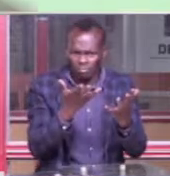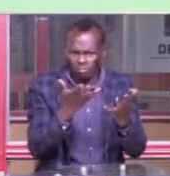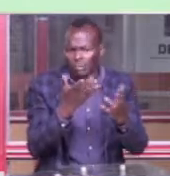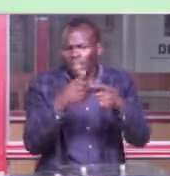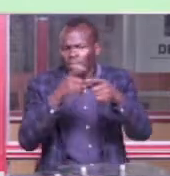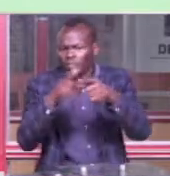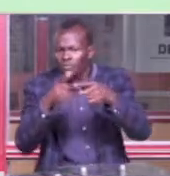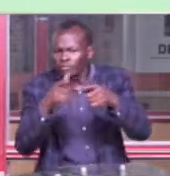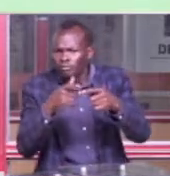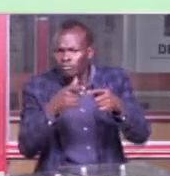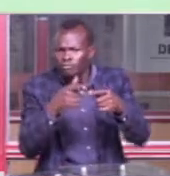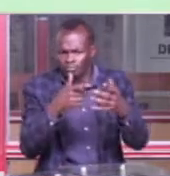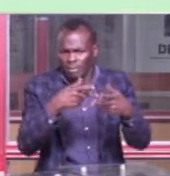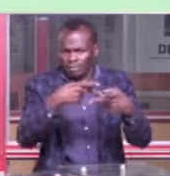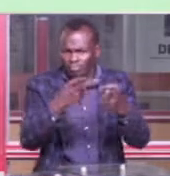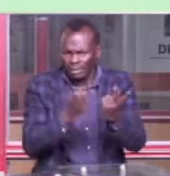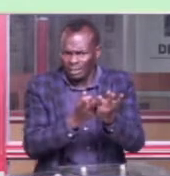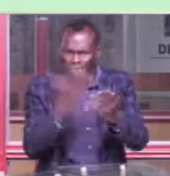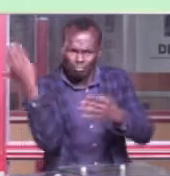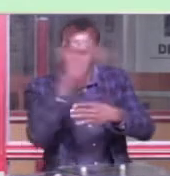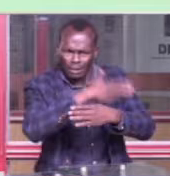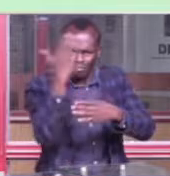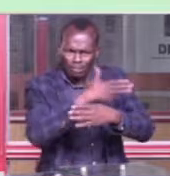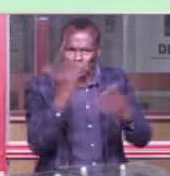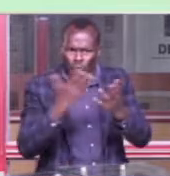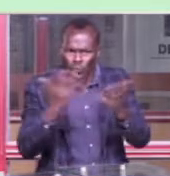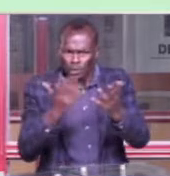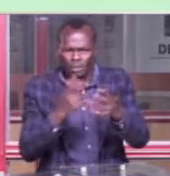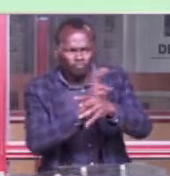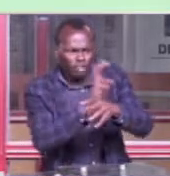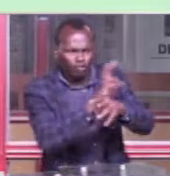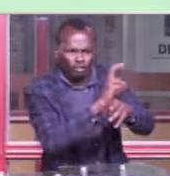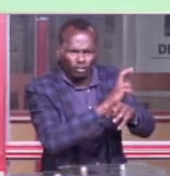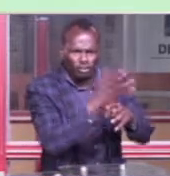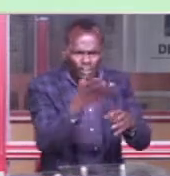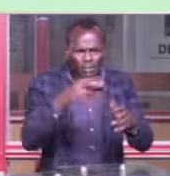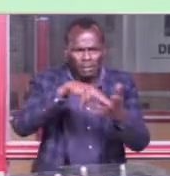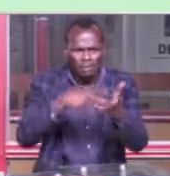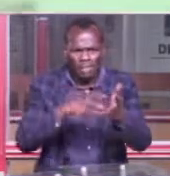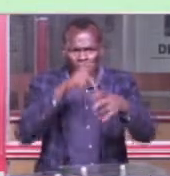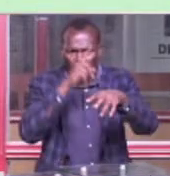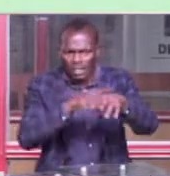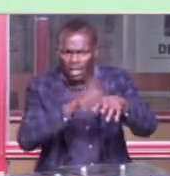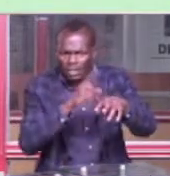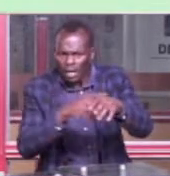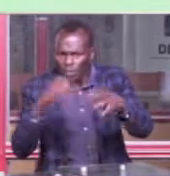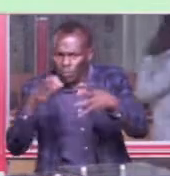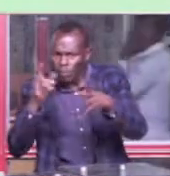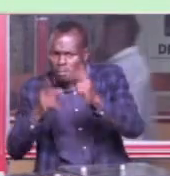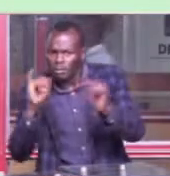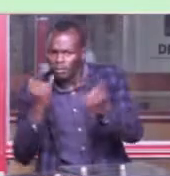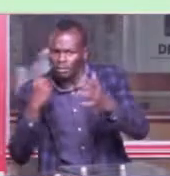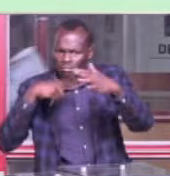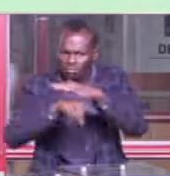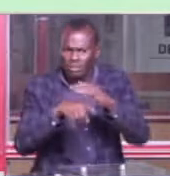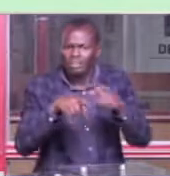other people who support surveillance, we have where to station ourselves and screen people without